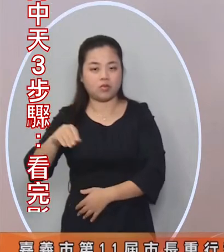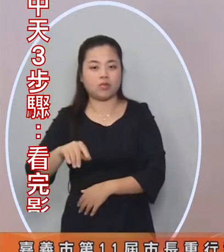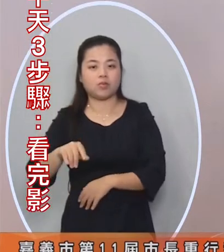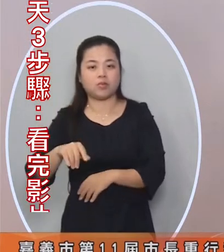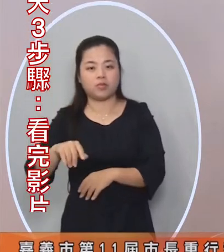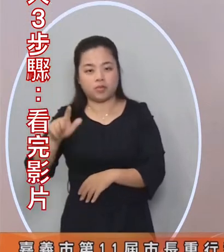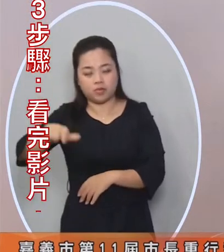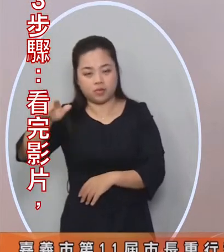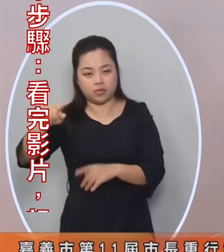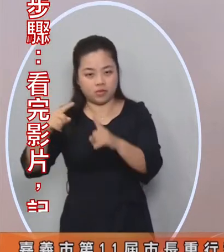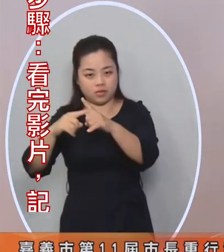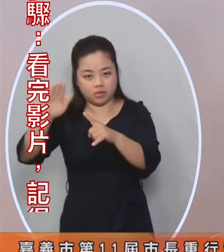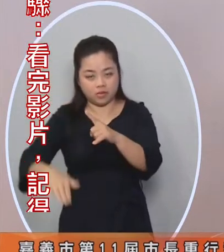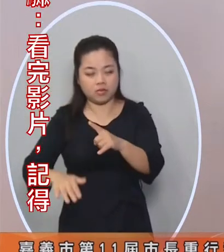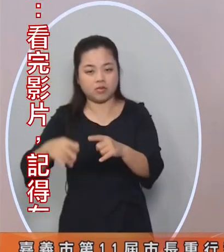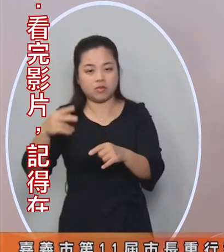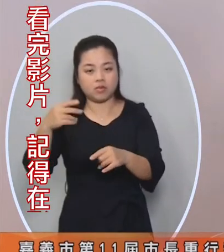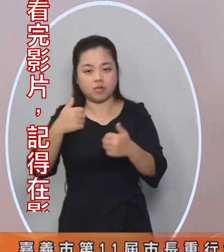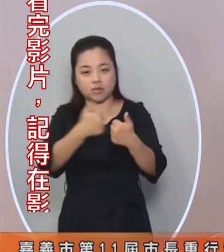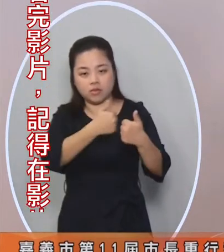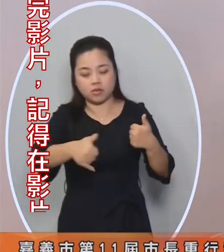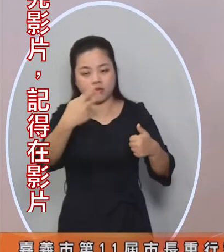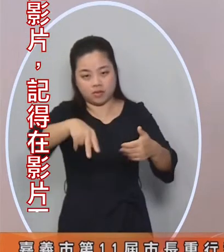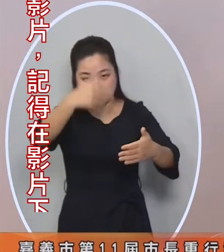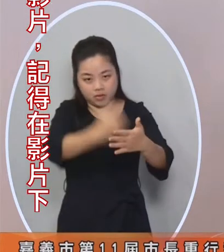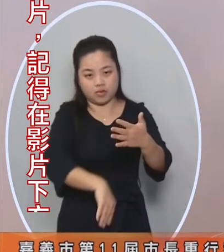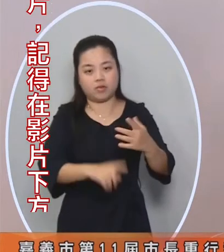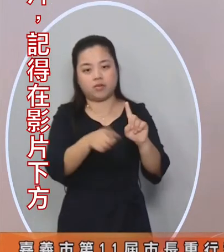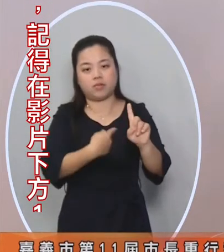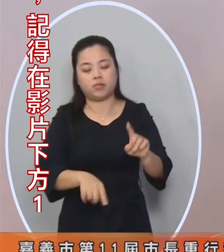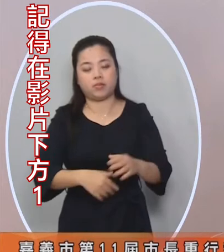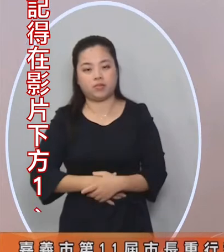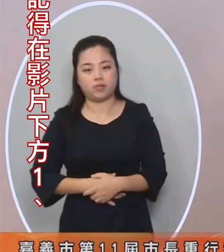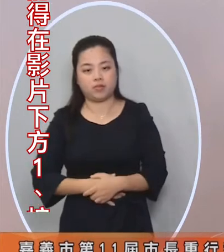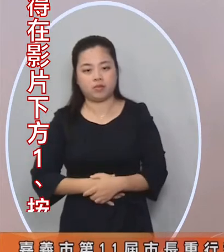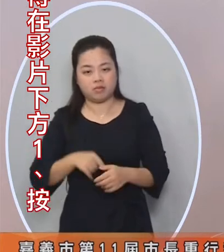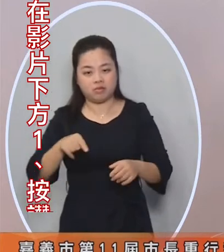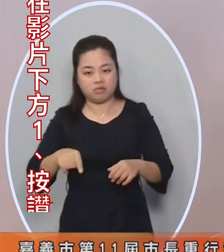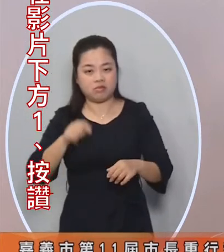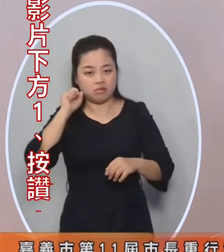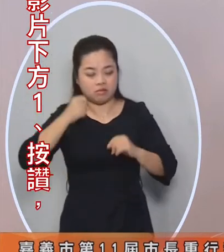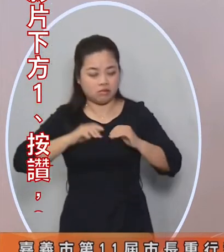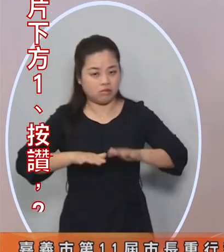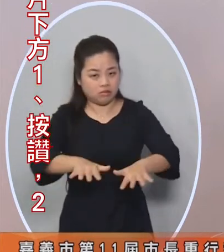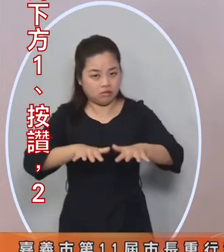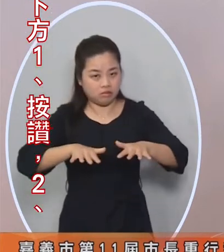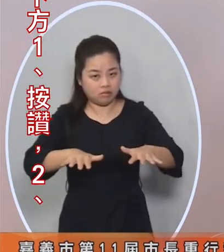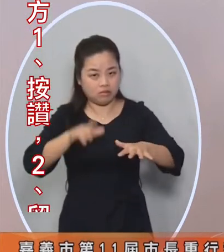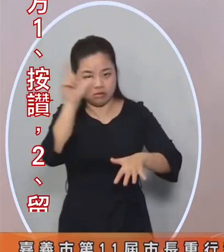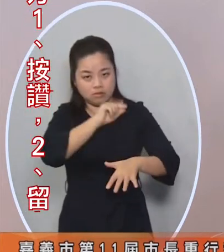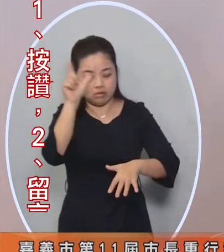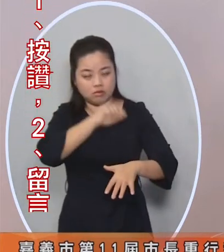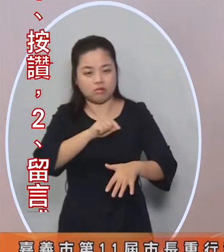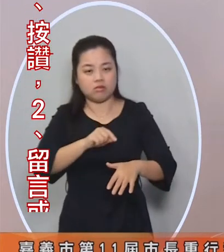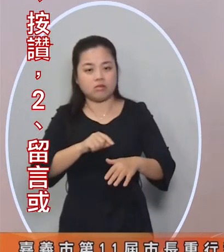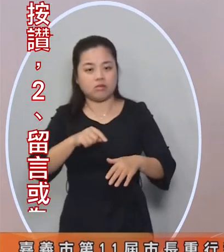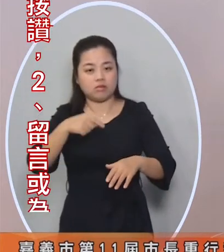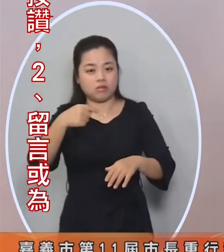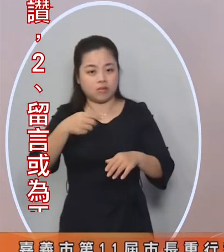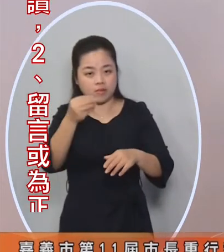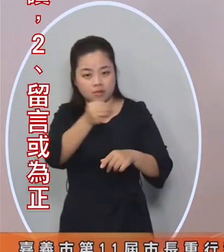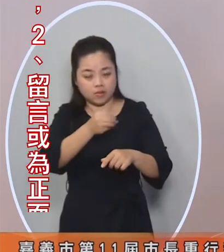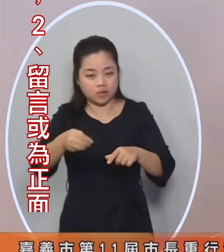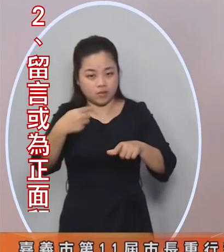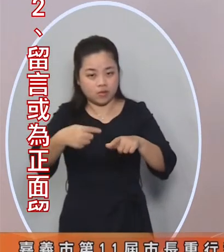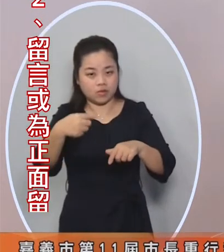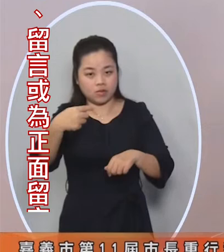将再减少1席。嘉义市因处于地震频繁的地震带，不适合发展晶圆、半导体、封装产